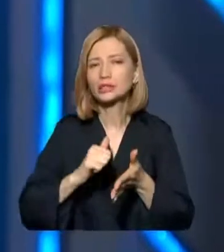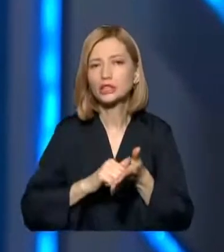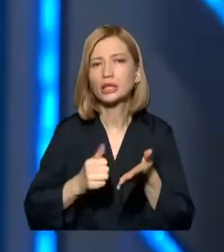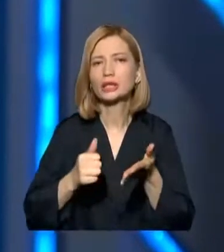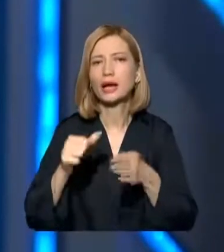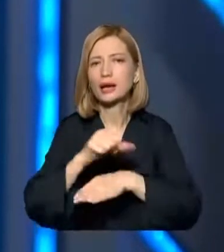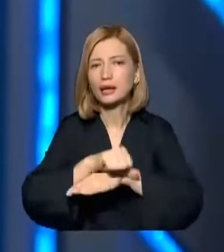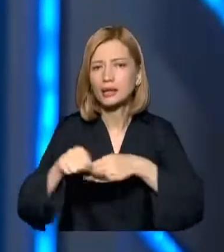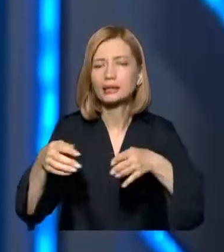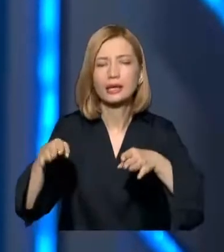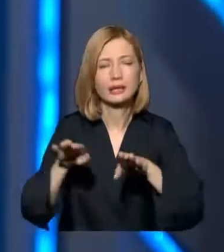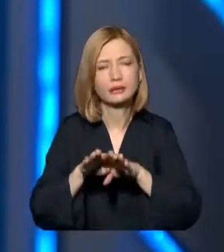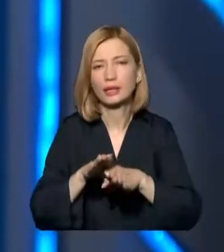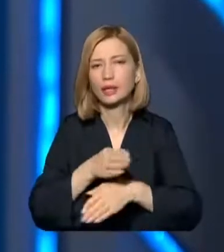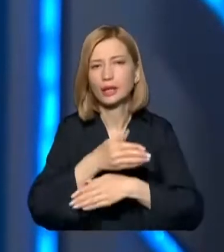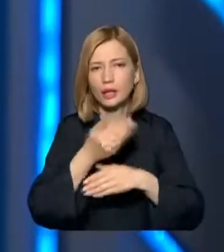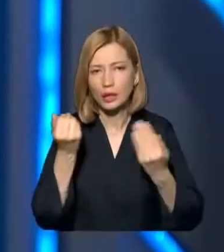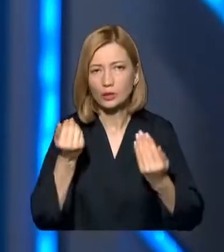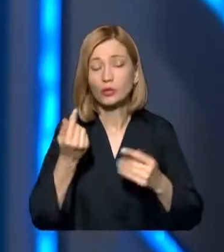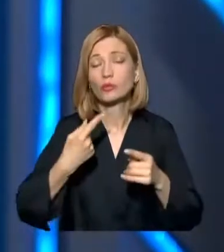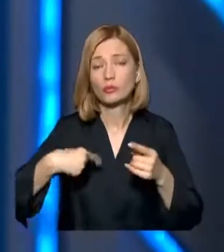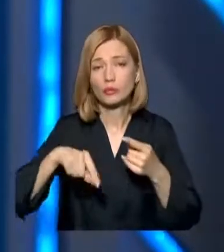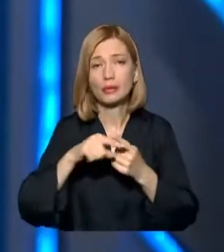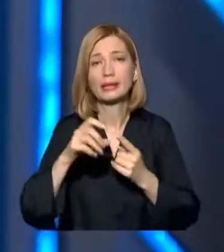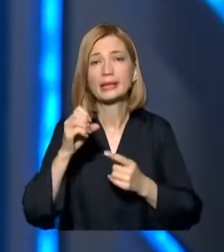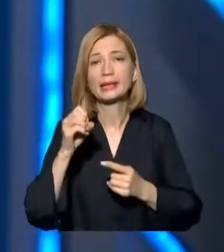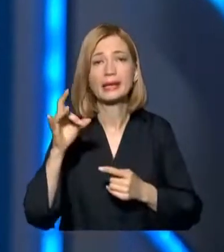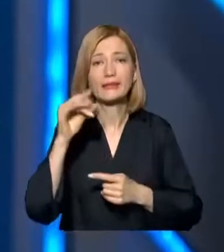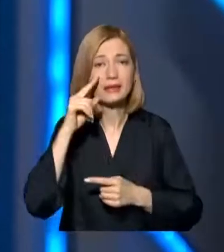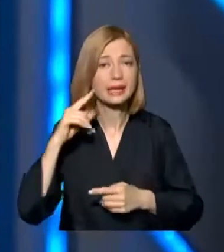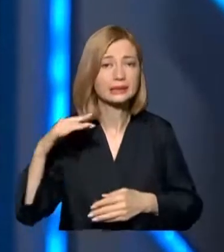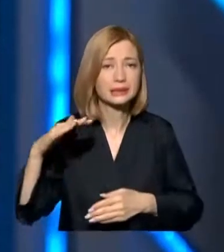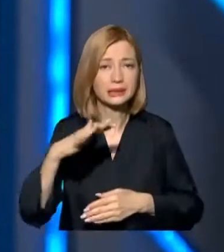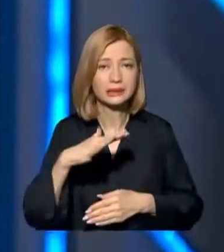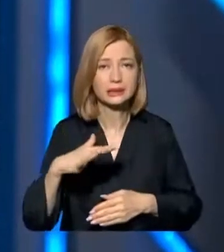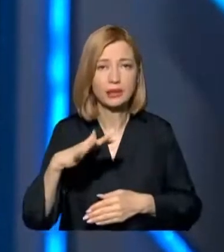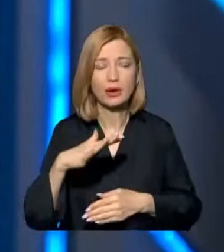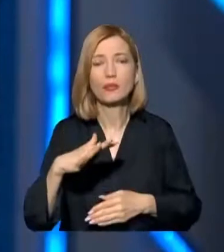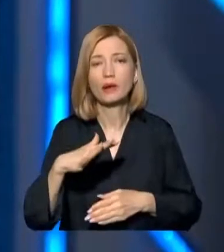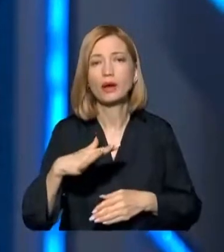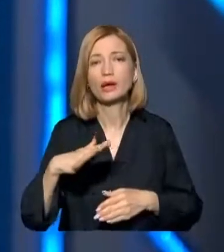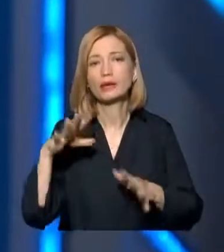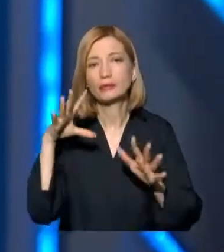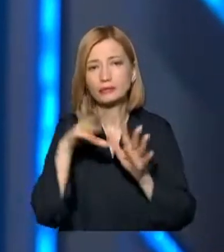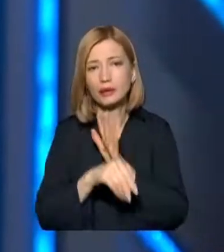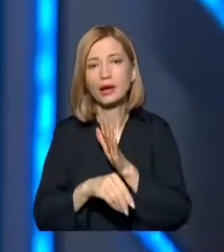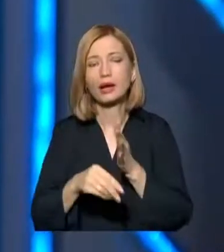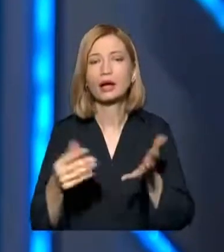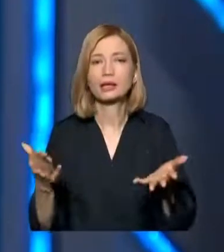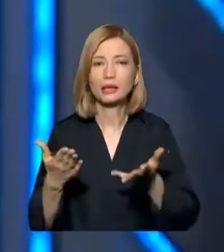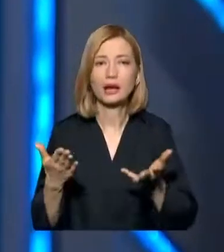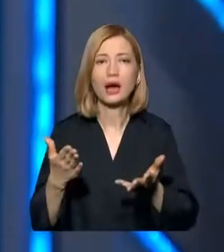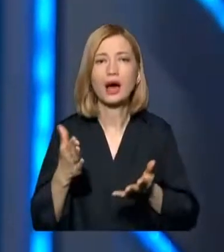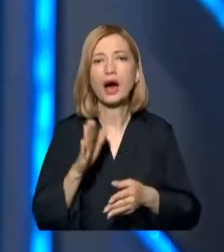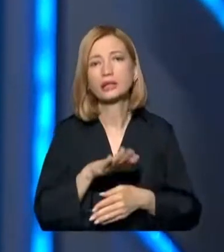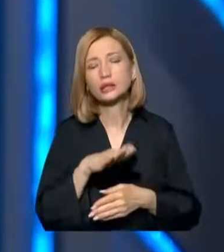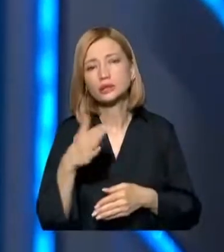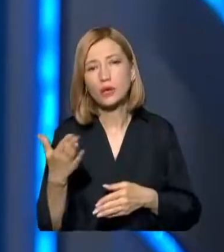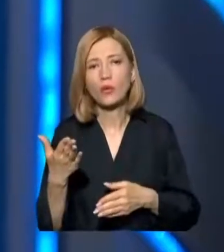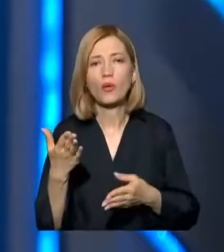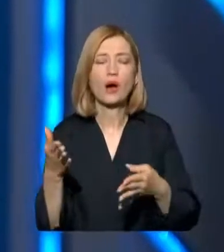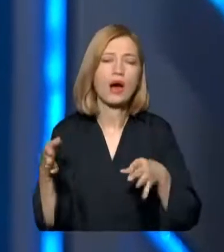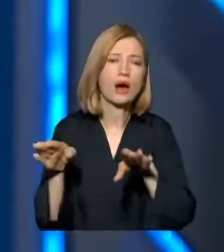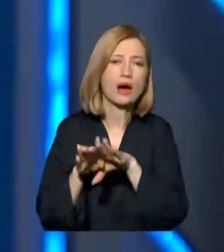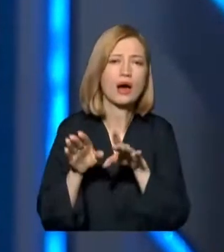тем более, что обе страны входят в единое евразийское пространство, и сам факт введения каких-либо